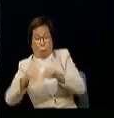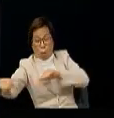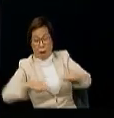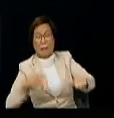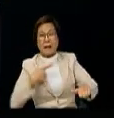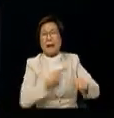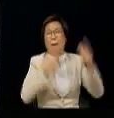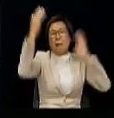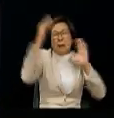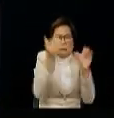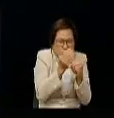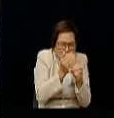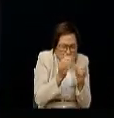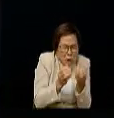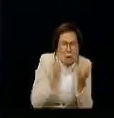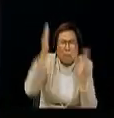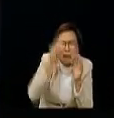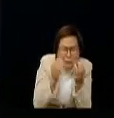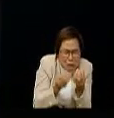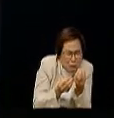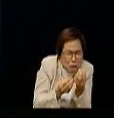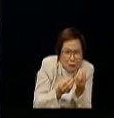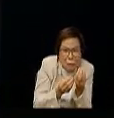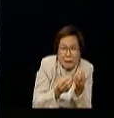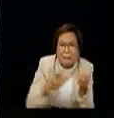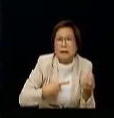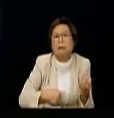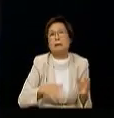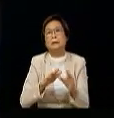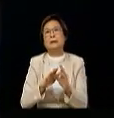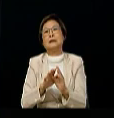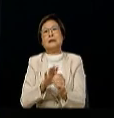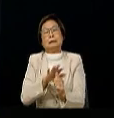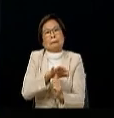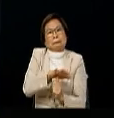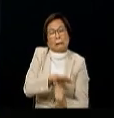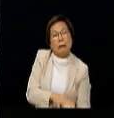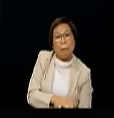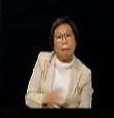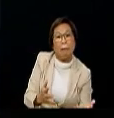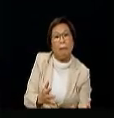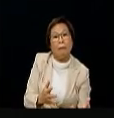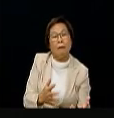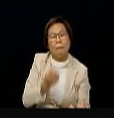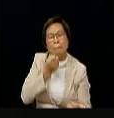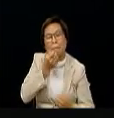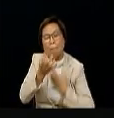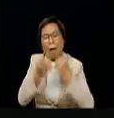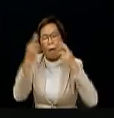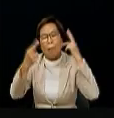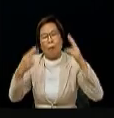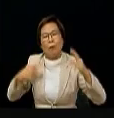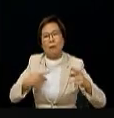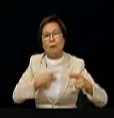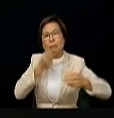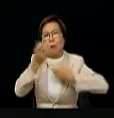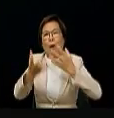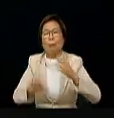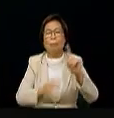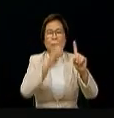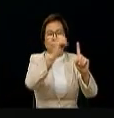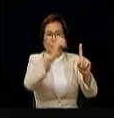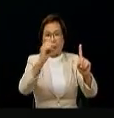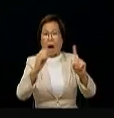kecil dan kita sebaiknya lebih kita Nyatakan dengan tegas kehijauan kita My Heart the apple dalam